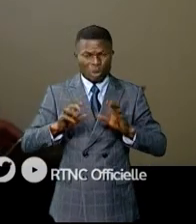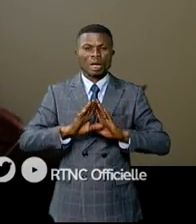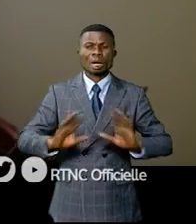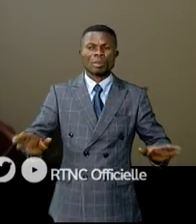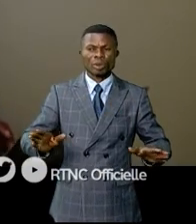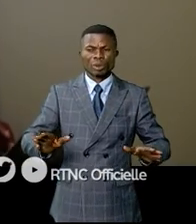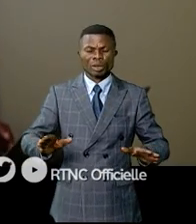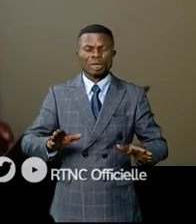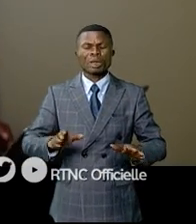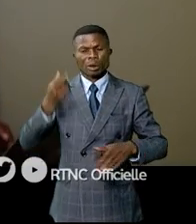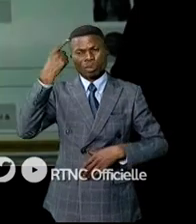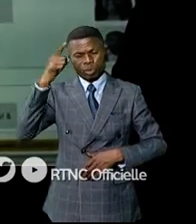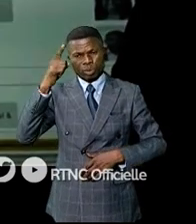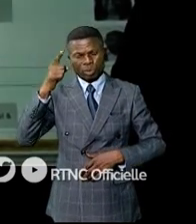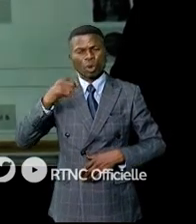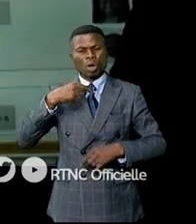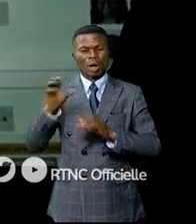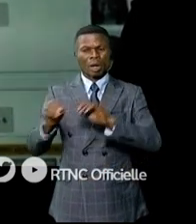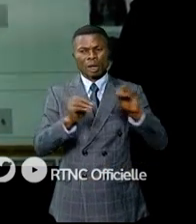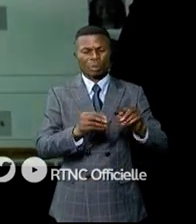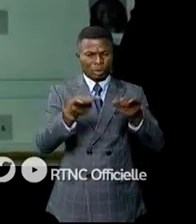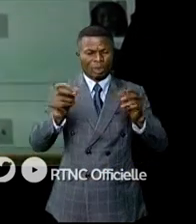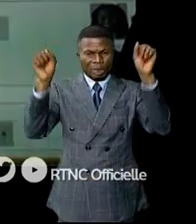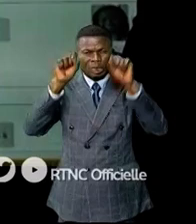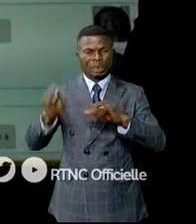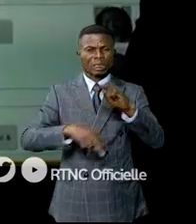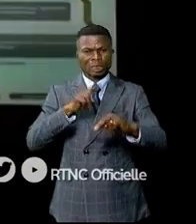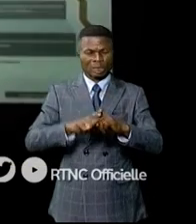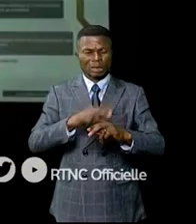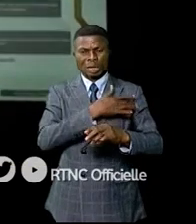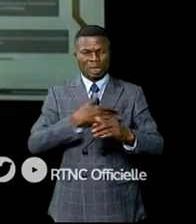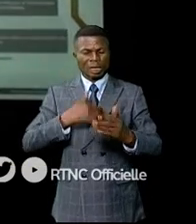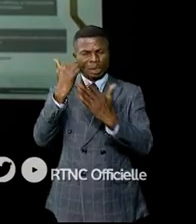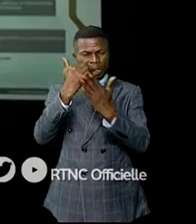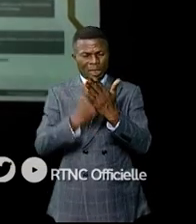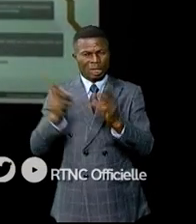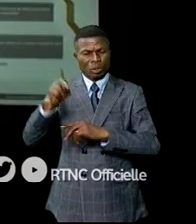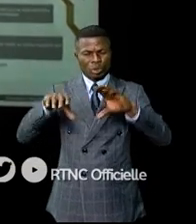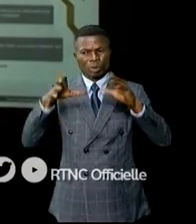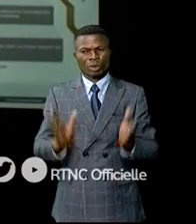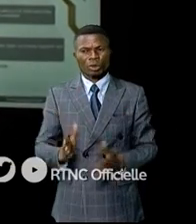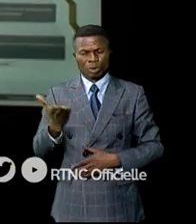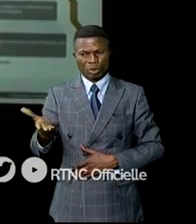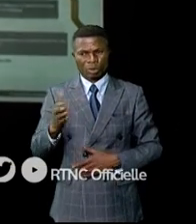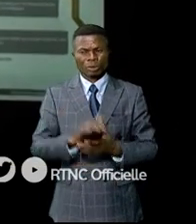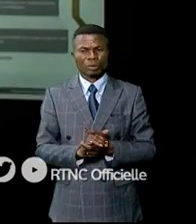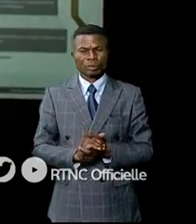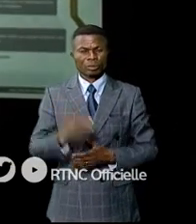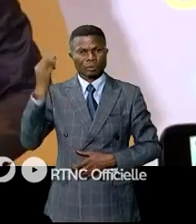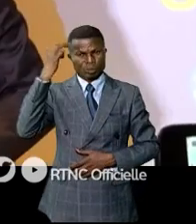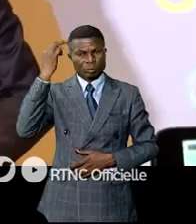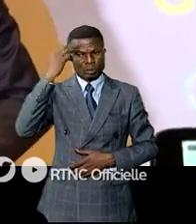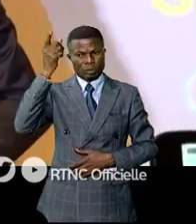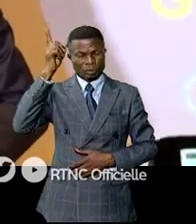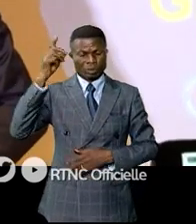faisabilité détaillées pour la mise en place du système national d'identification numérique, SNID. En ma qualité de